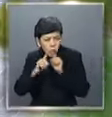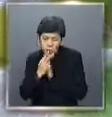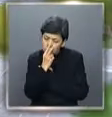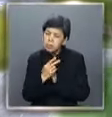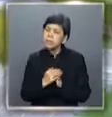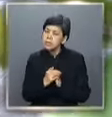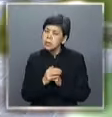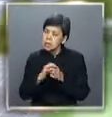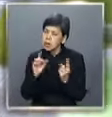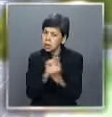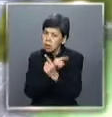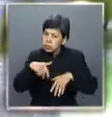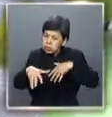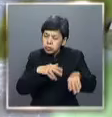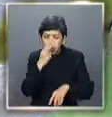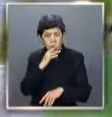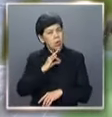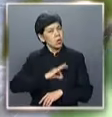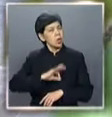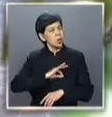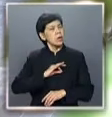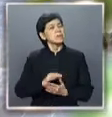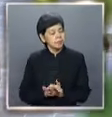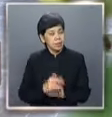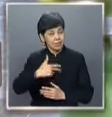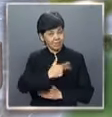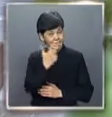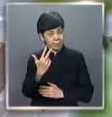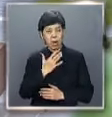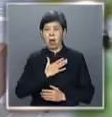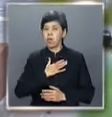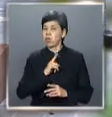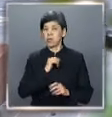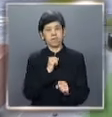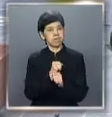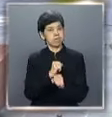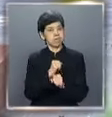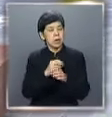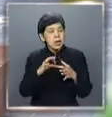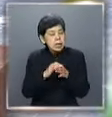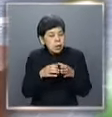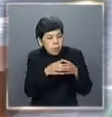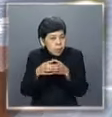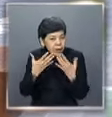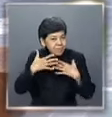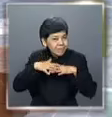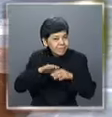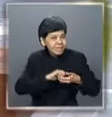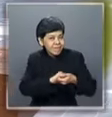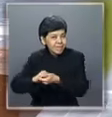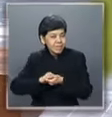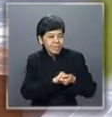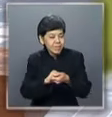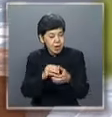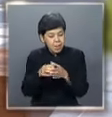างๆและเปิดประเด็นให้สังคมได้ตระหนักมากยิ่งขึ้นนะคะและไทย PBS ก็ยังได้ทำหน้าที่ในการเชื่อมต่อและประสานการทำงาน